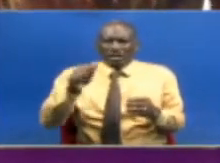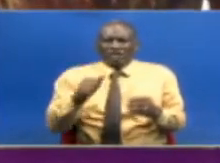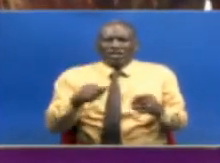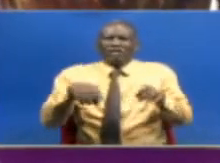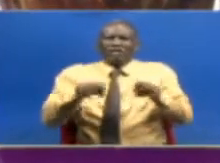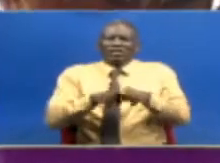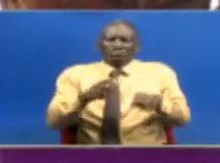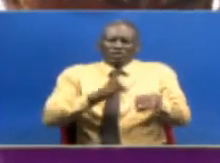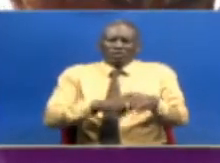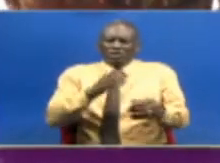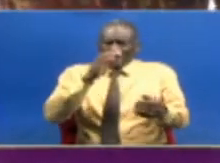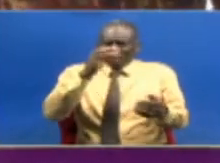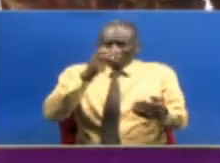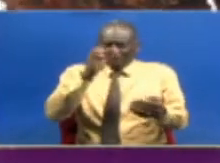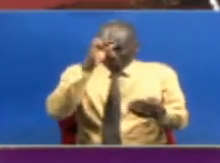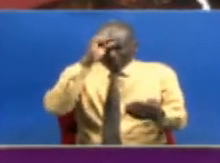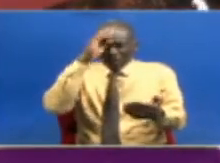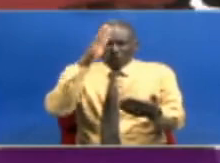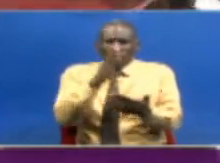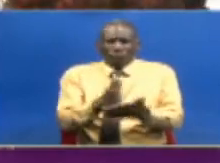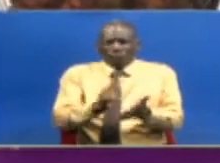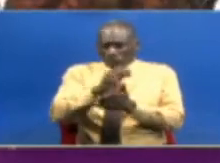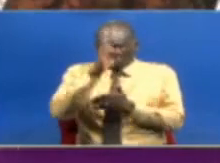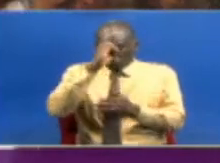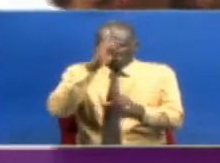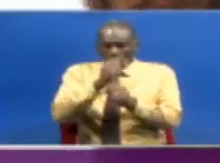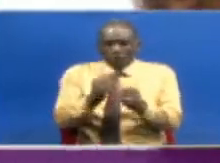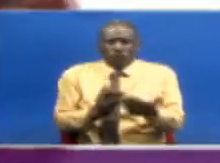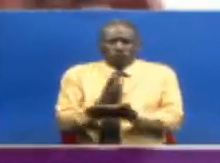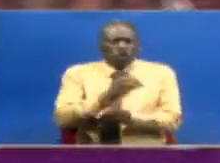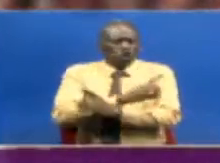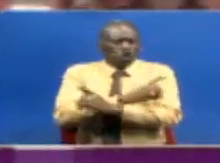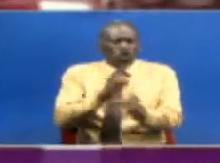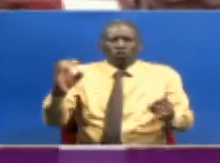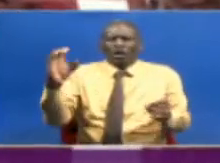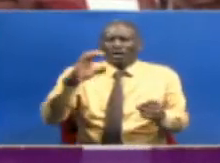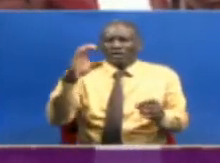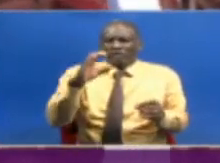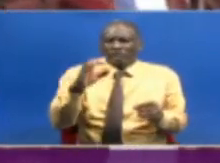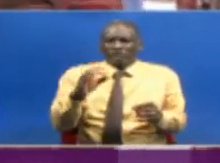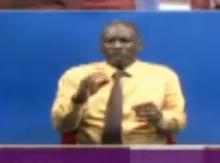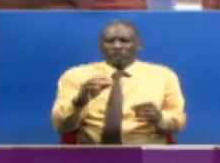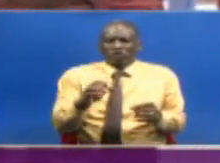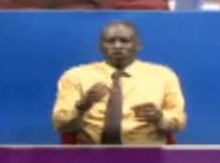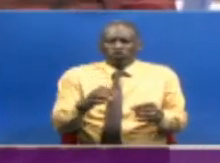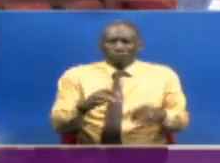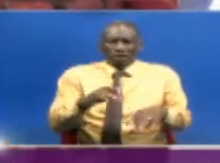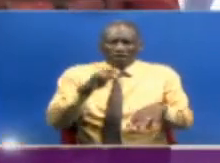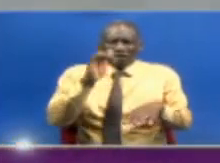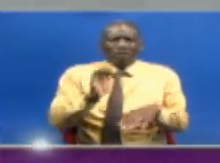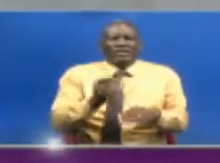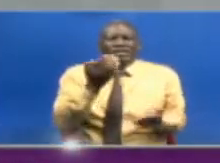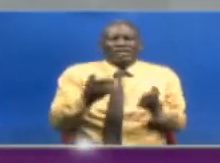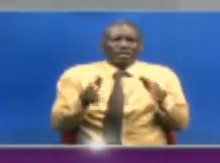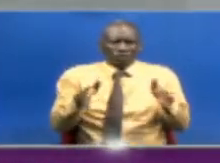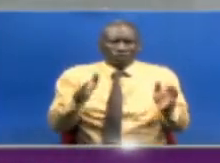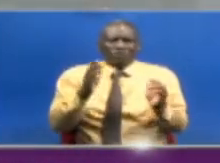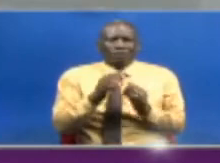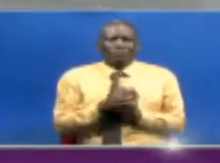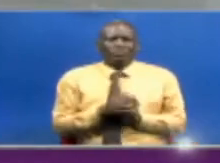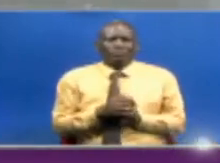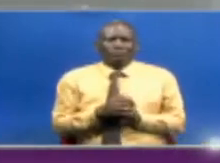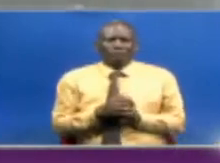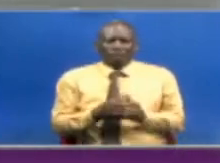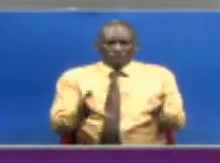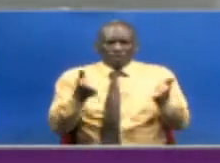kwamba polisi wangehakikisha kwamba hakuna watahiniwa wangechachawizwa vyovyote vile.